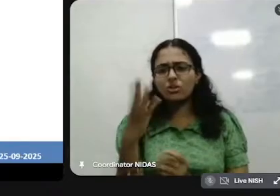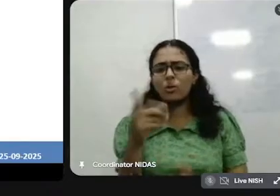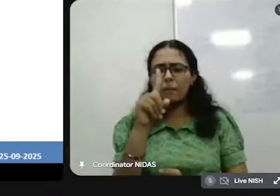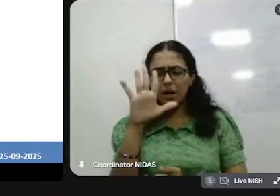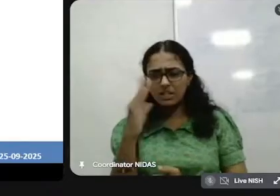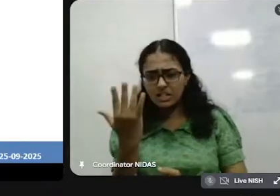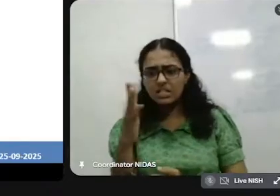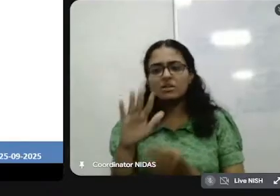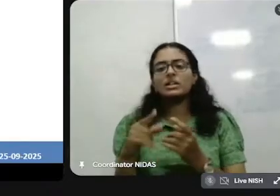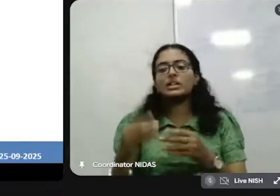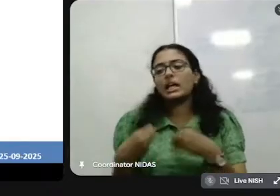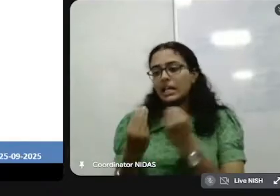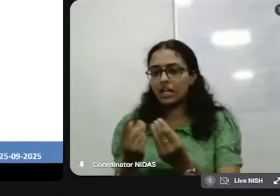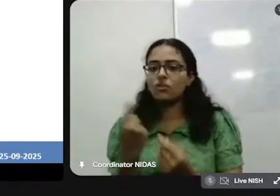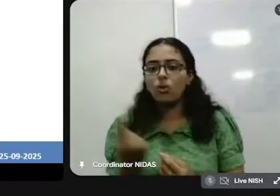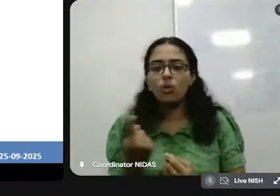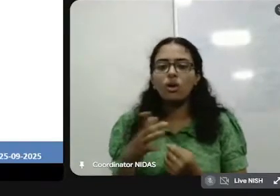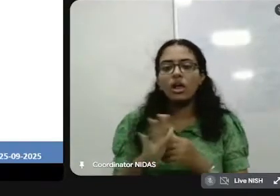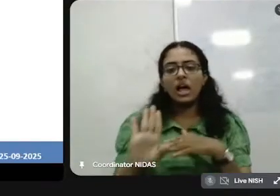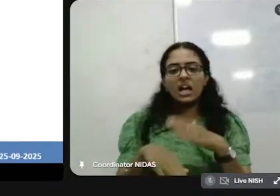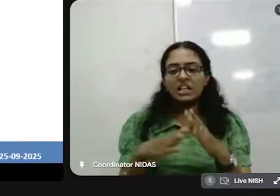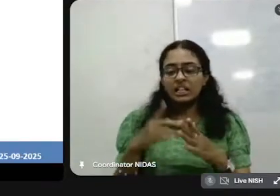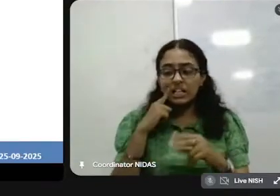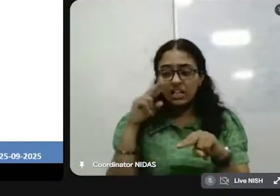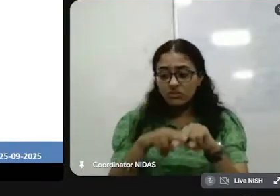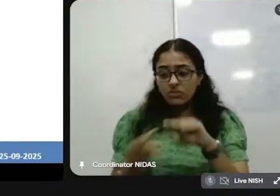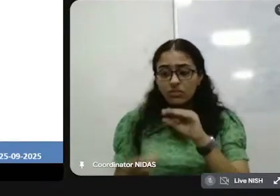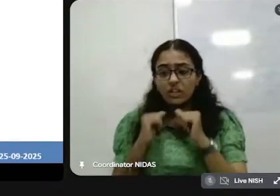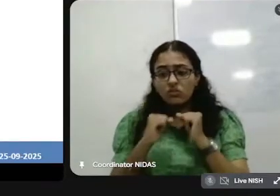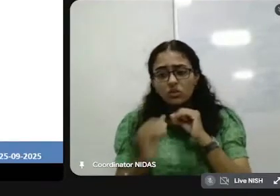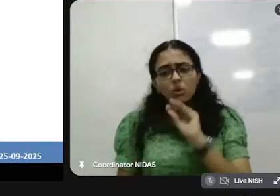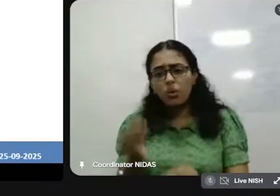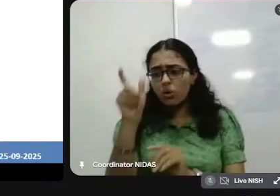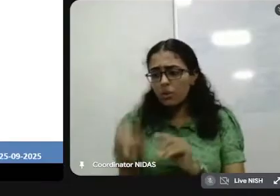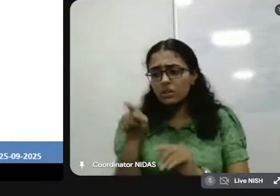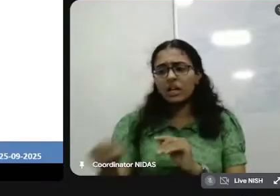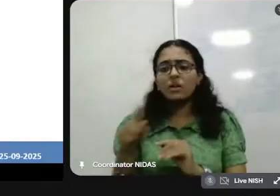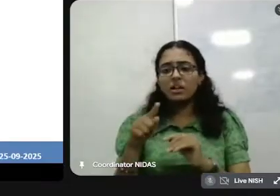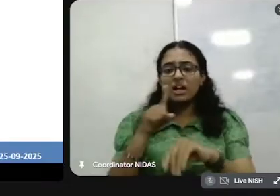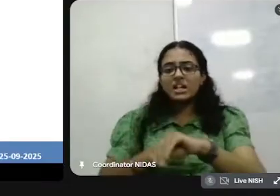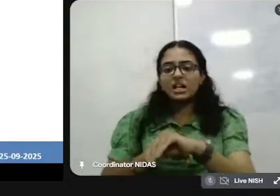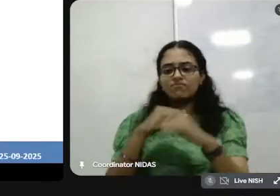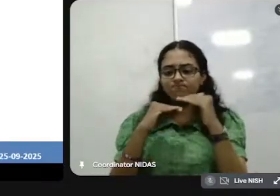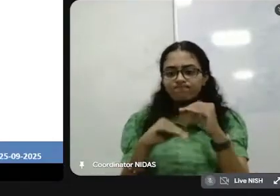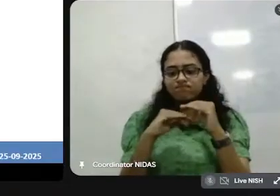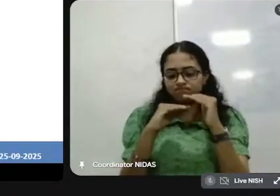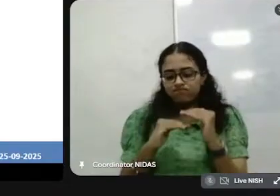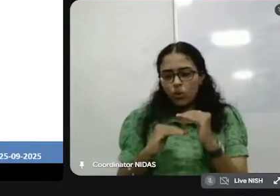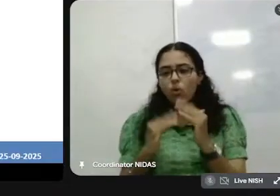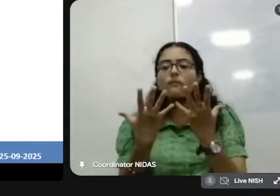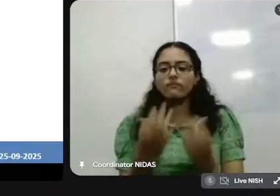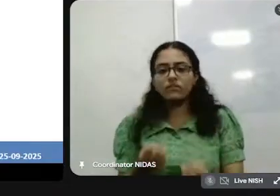ചിലപ്പോൾ അത്രയും ബുദ്ധിമുട്ടുള്ള ആളാണെങ്കിൽ ചിലപ്പോൾ അതിലും താഴെയുള്ള സമയം വെച്ച് നമ്മൾ പതുക്കെ കൂട്ടി വരുന്നതാണ് ചെയ്യേണ്ടത്.